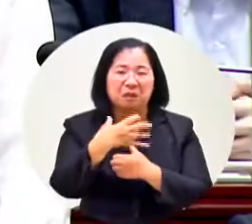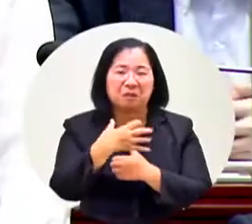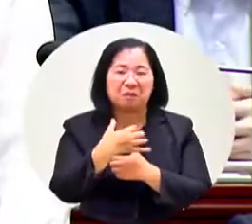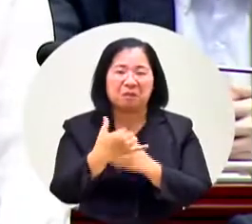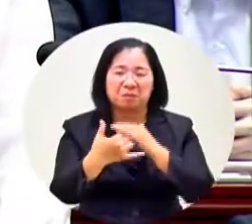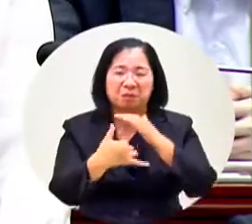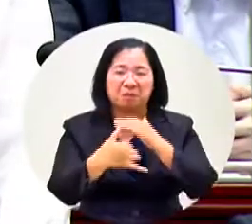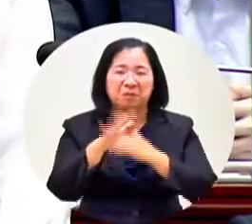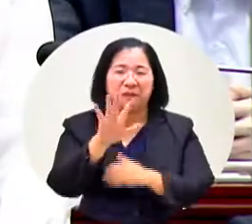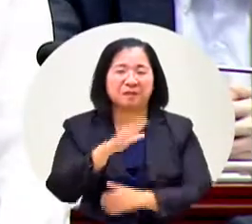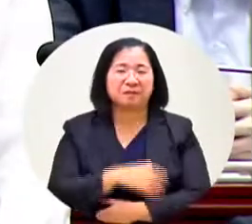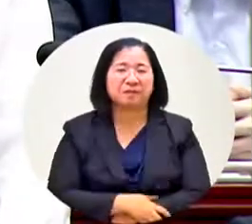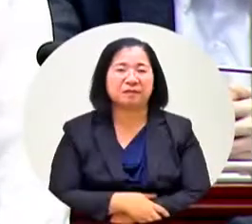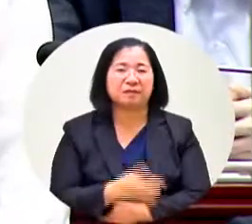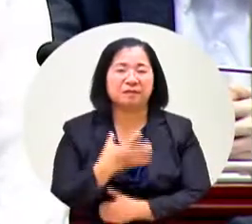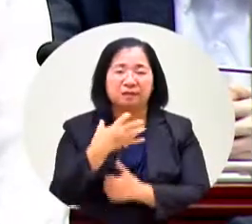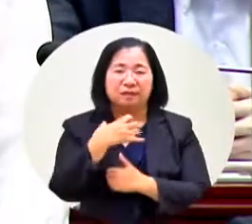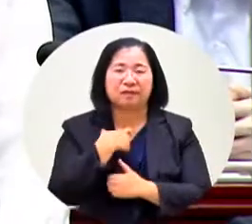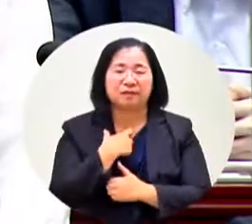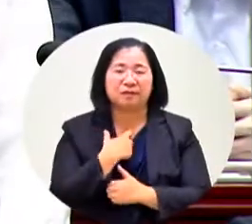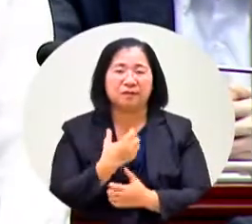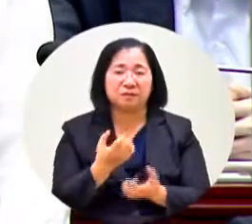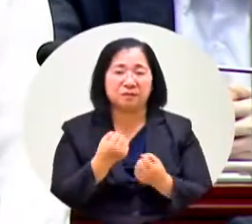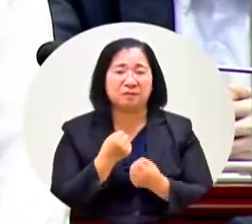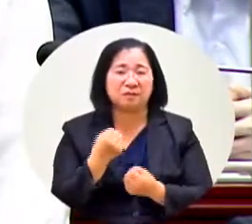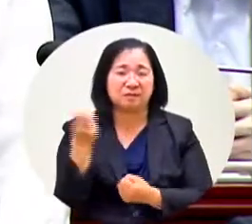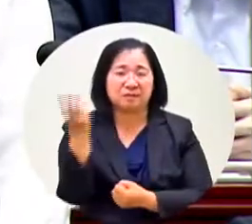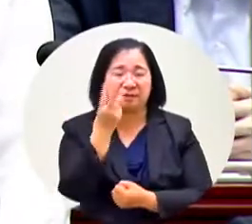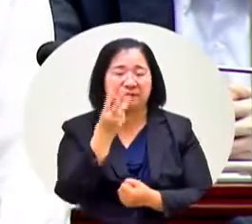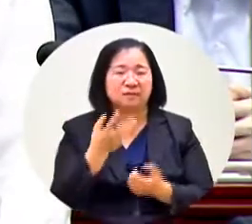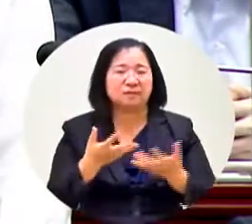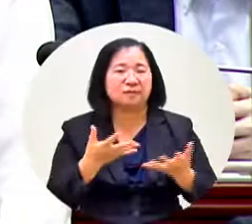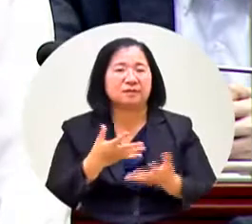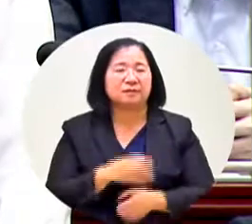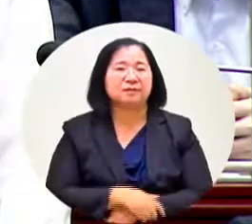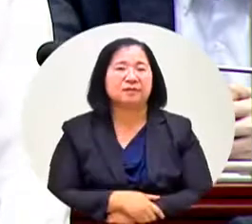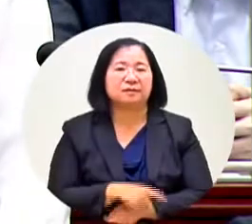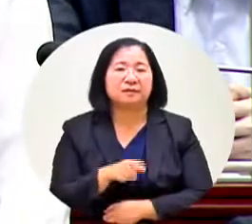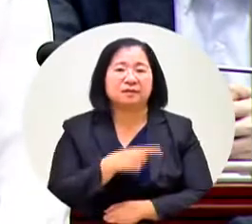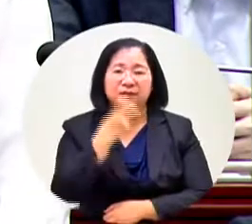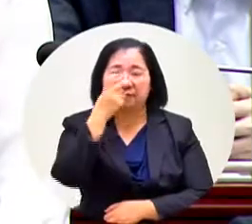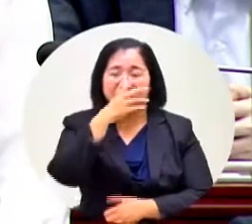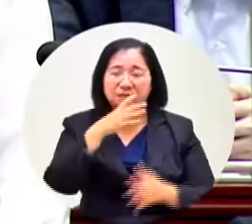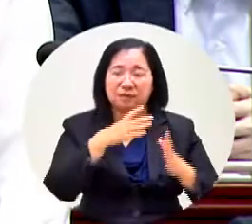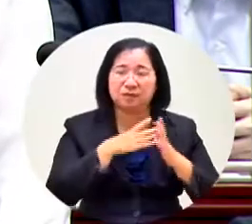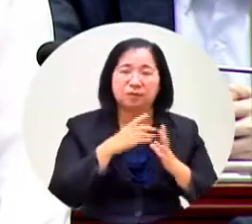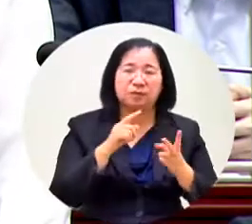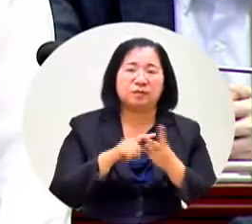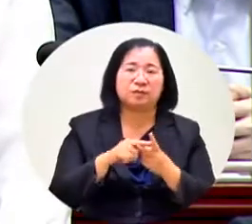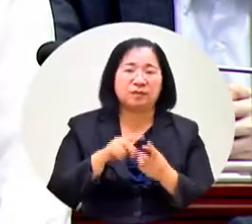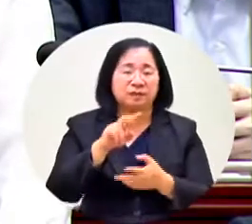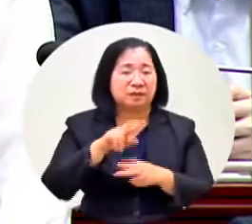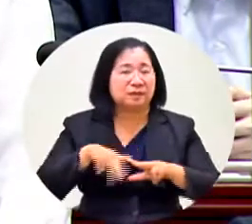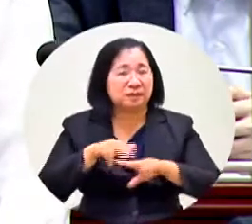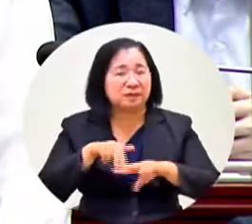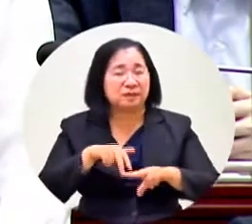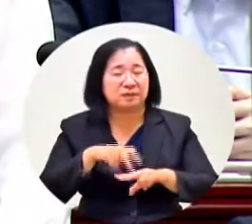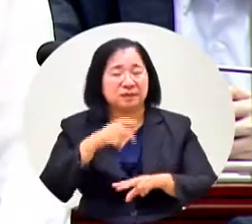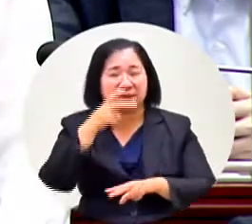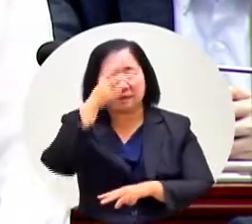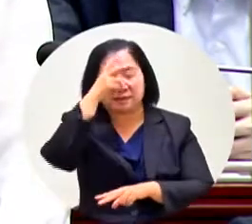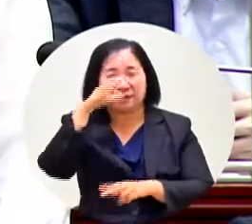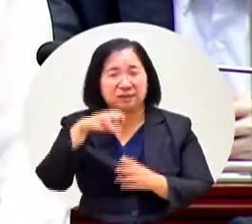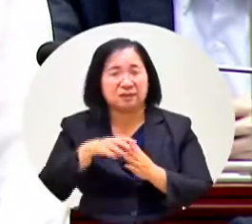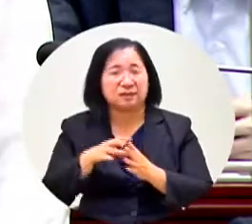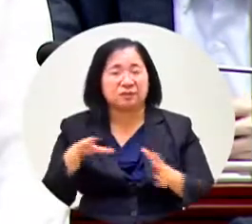长，那个简议员简焕忠，去报案嘛？报案啊？啊，恁有咧